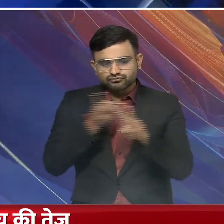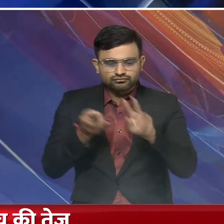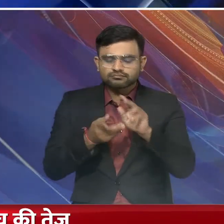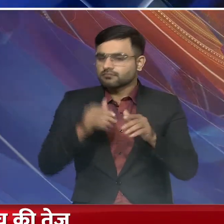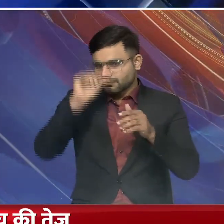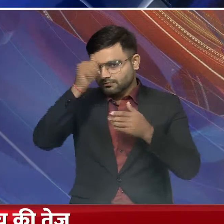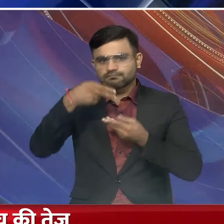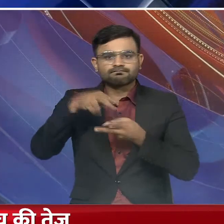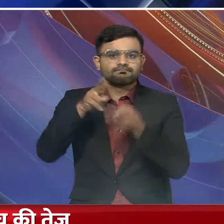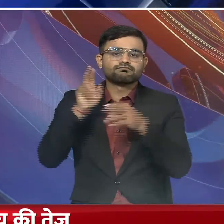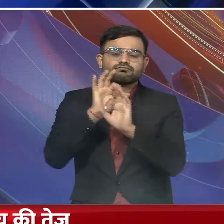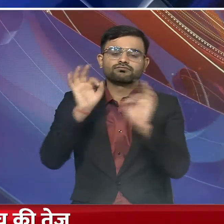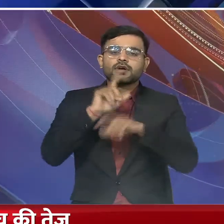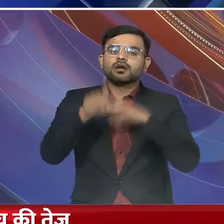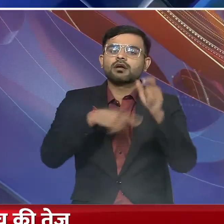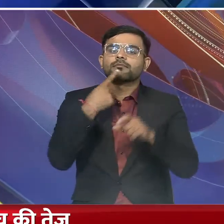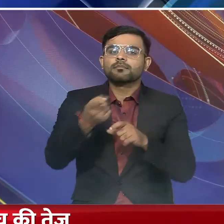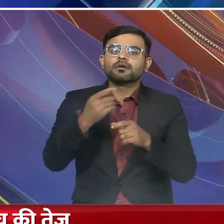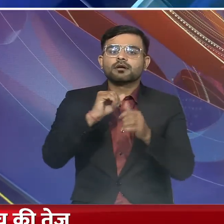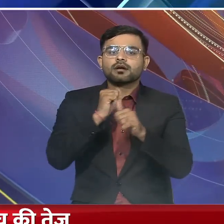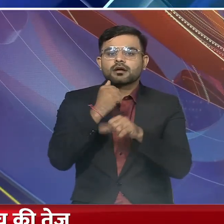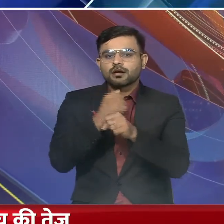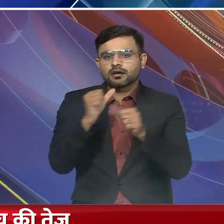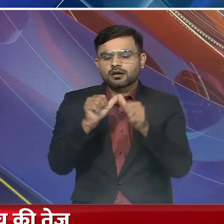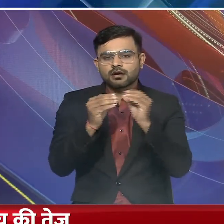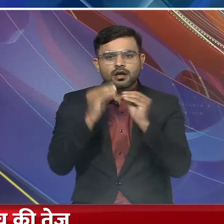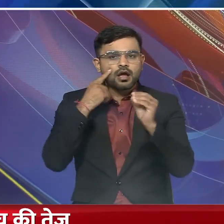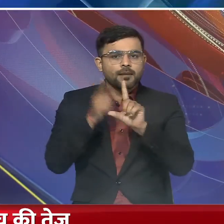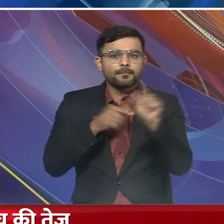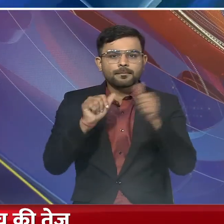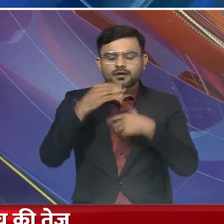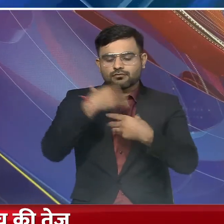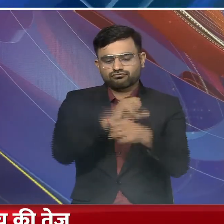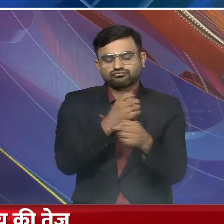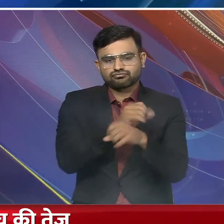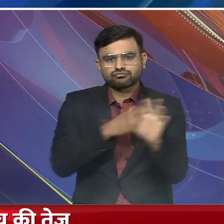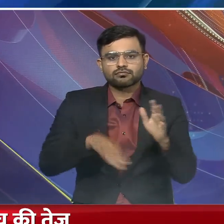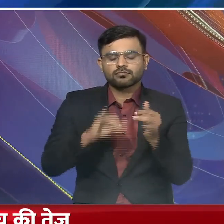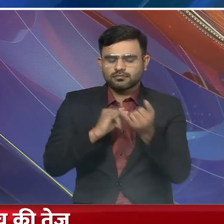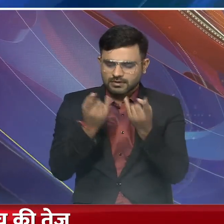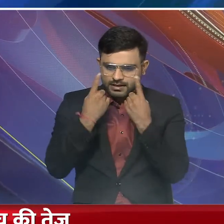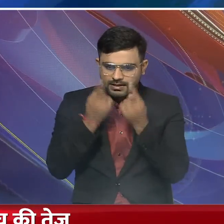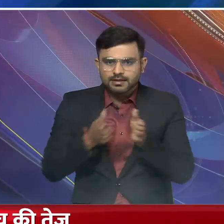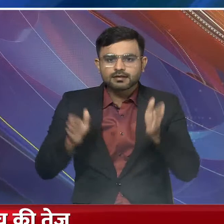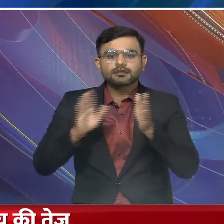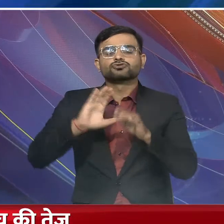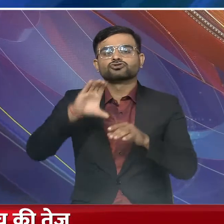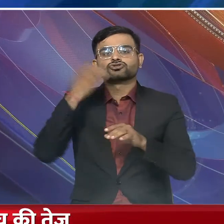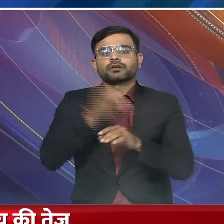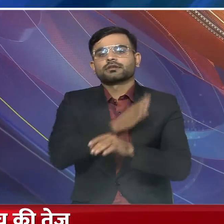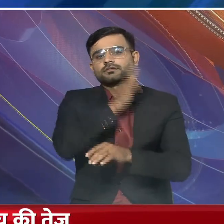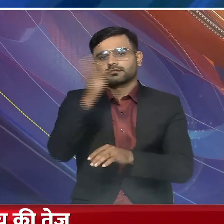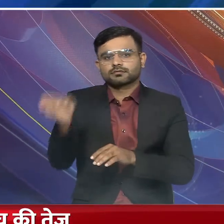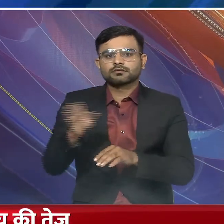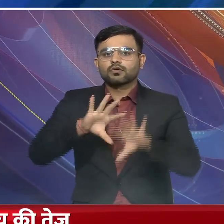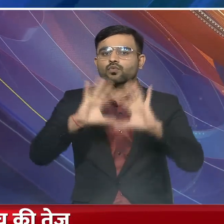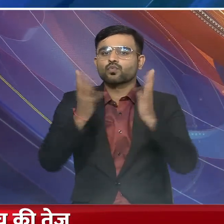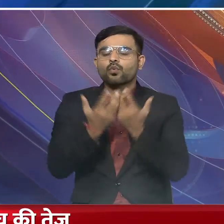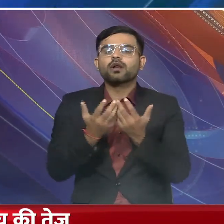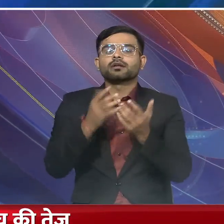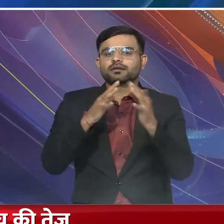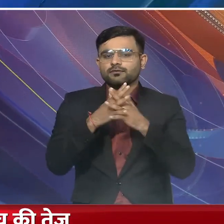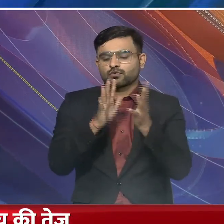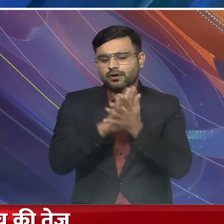सप्लाई कंपनी ने केवल गंभीर को सिर्फ का किया था निर्यात सैंपल जांच के लिए चंडीगढ़ भेजे गए विश्व स्वास्थ्य